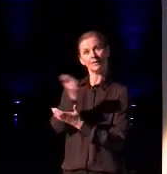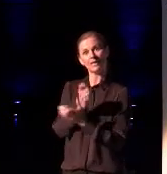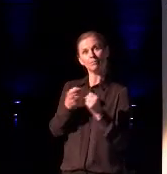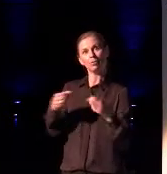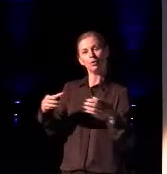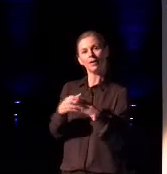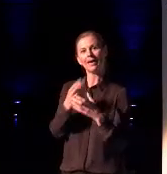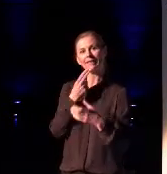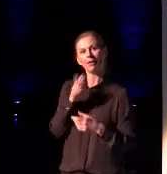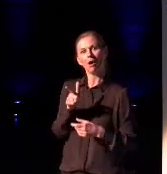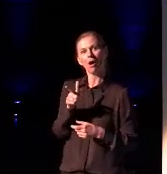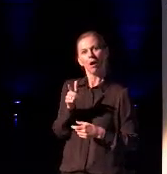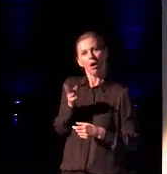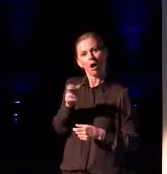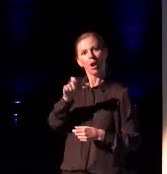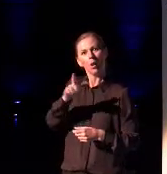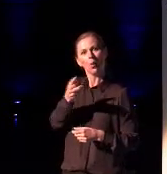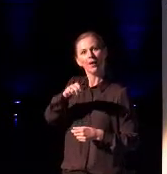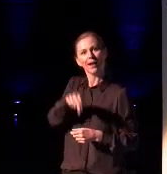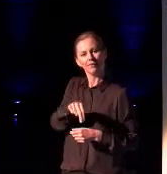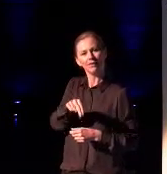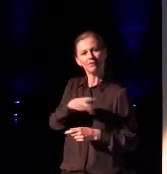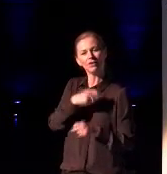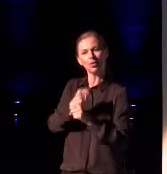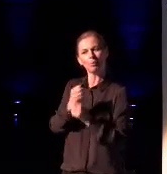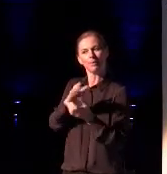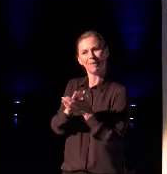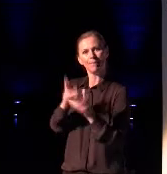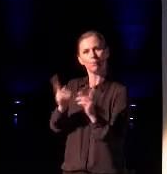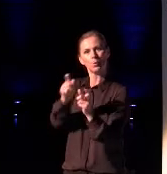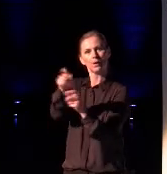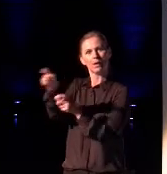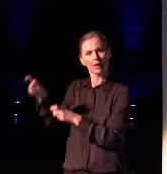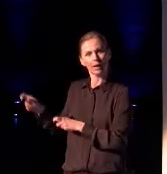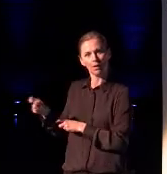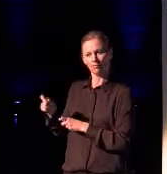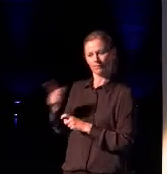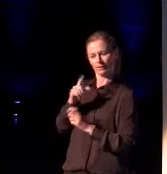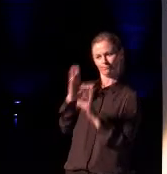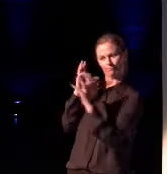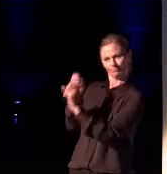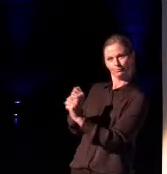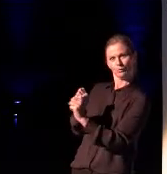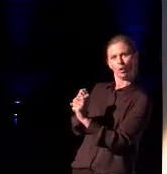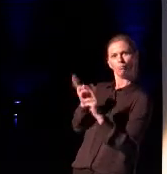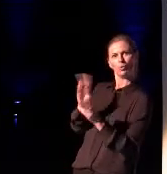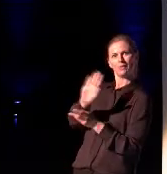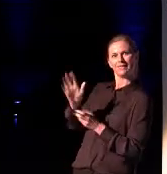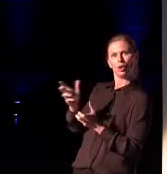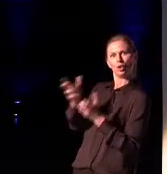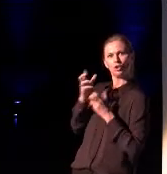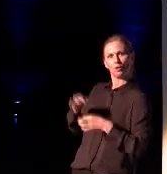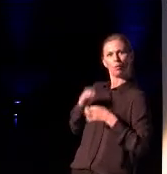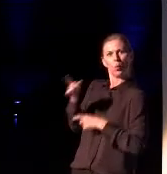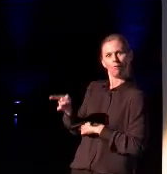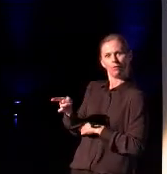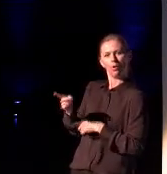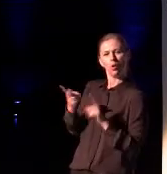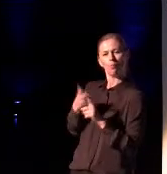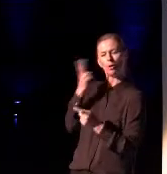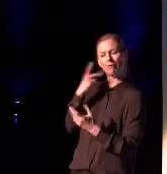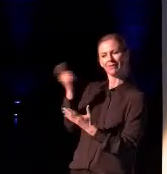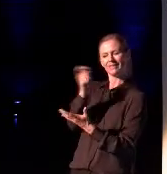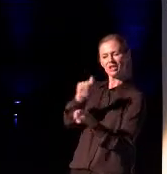som heter Halogen. Vi jobber med brukere og tar utgangspunkt I brukeres ønsker og behov og prøver å